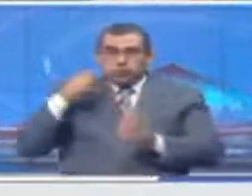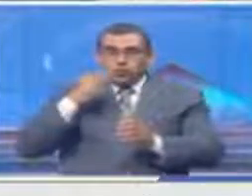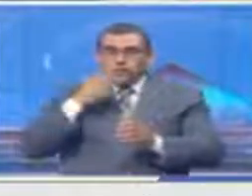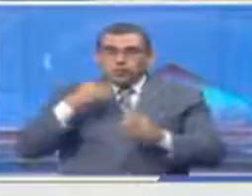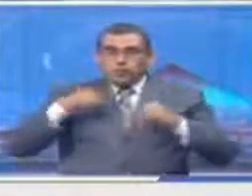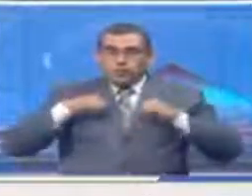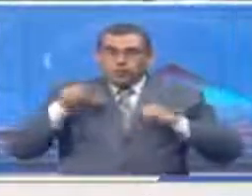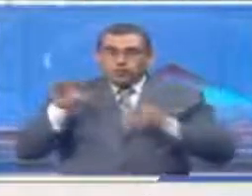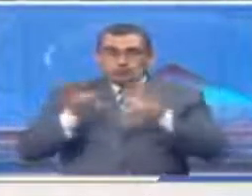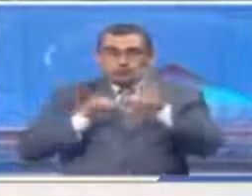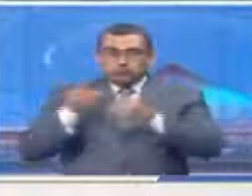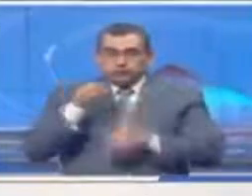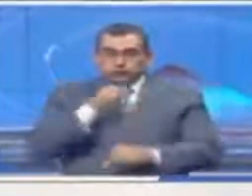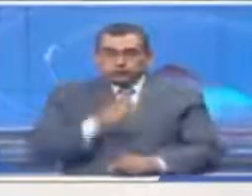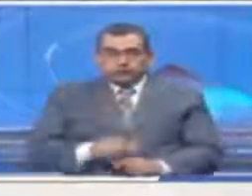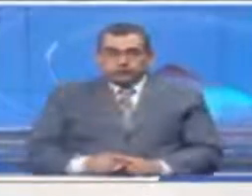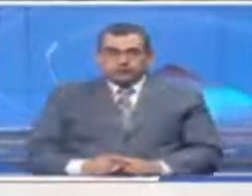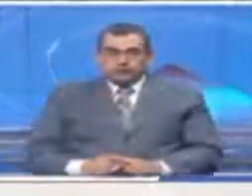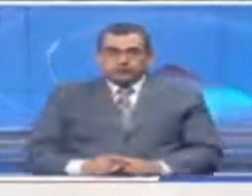والرياضة.